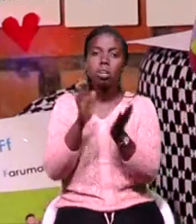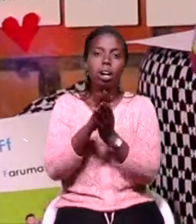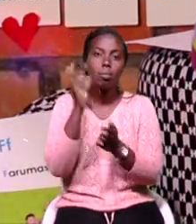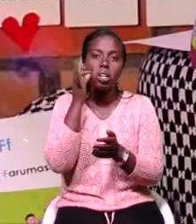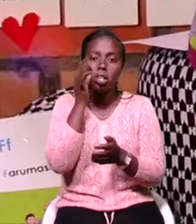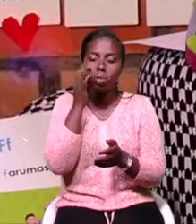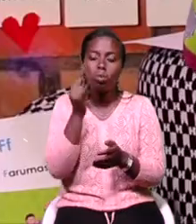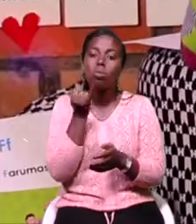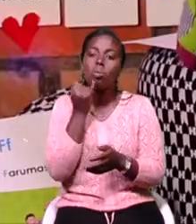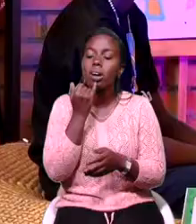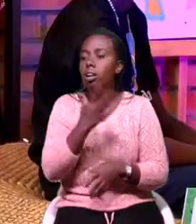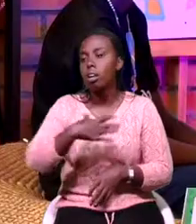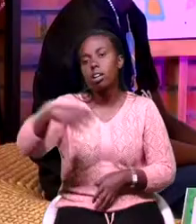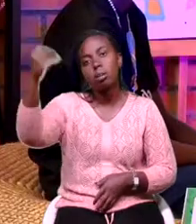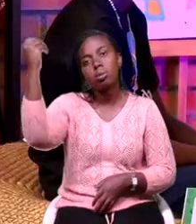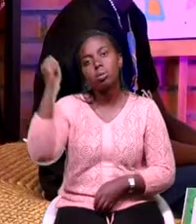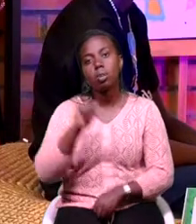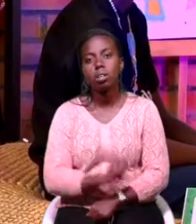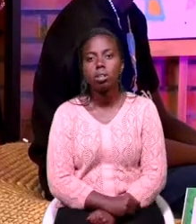umwana yabitwaye